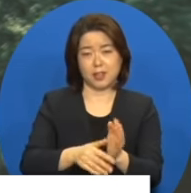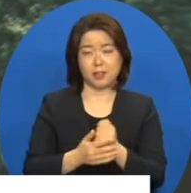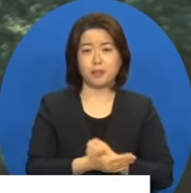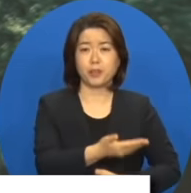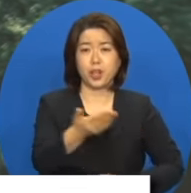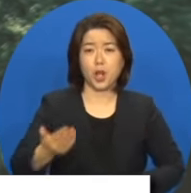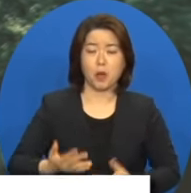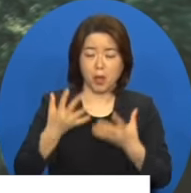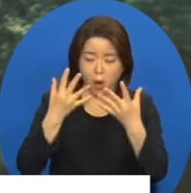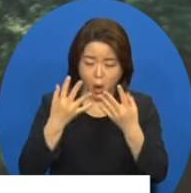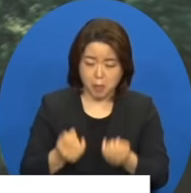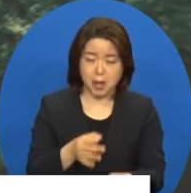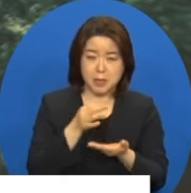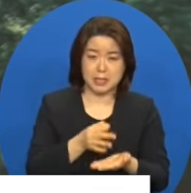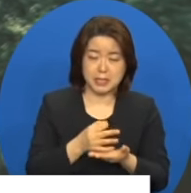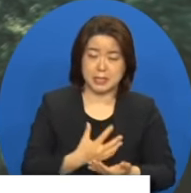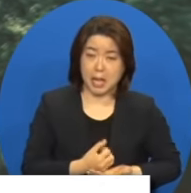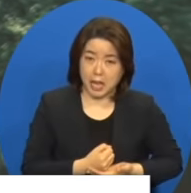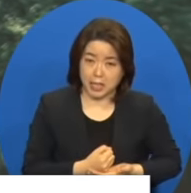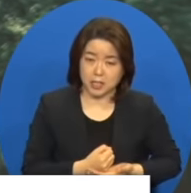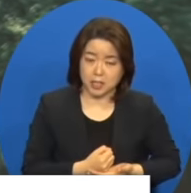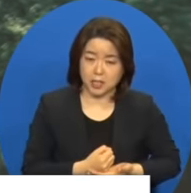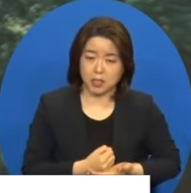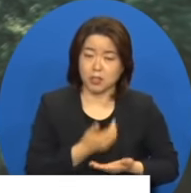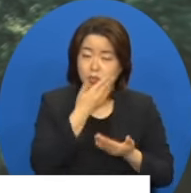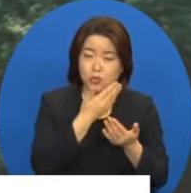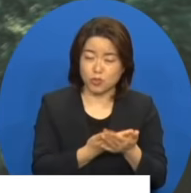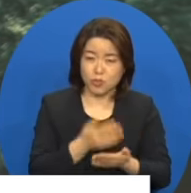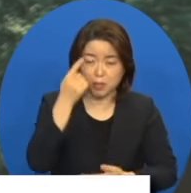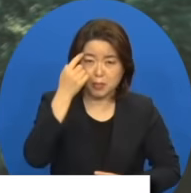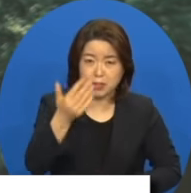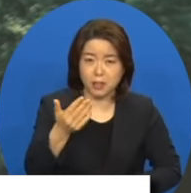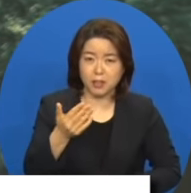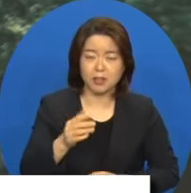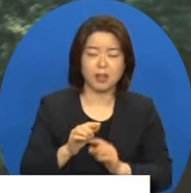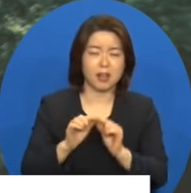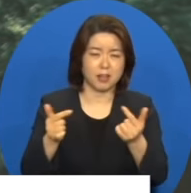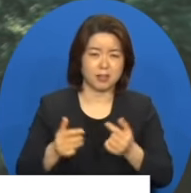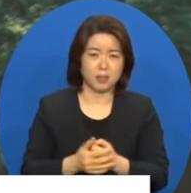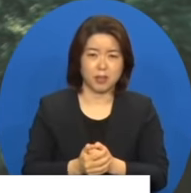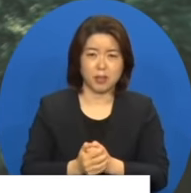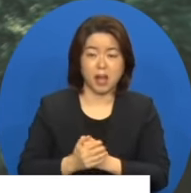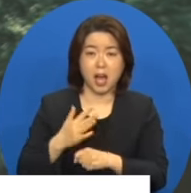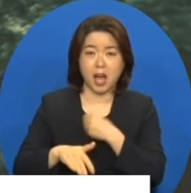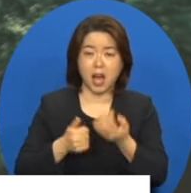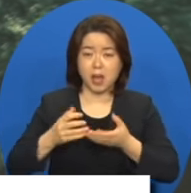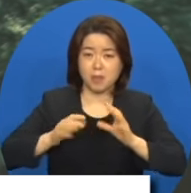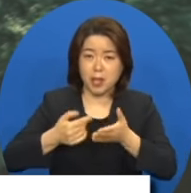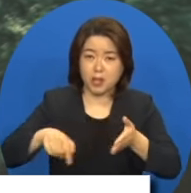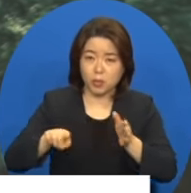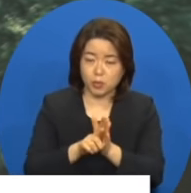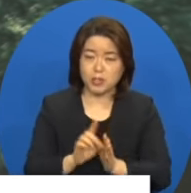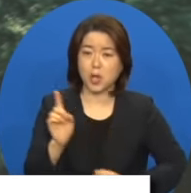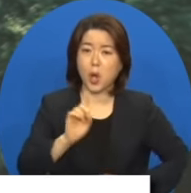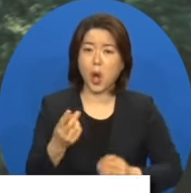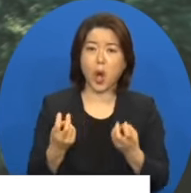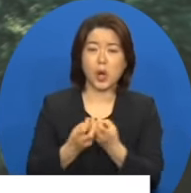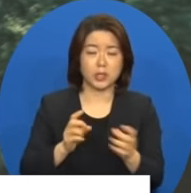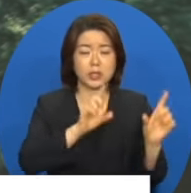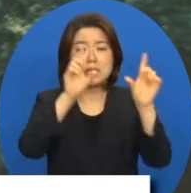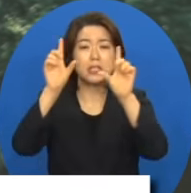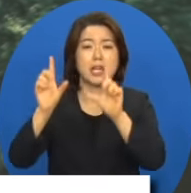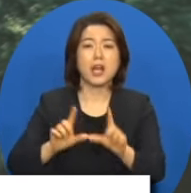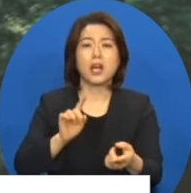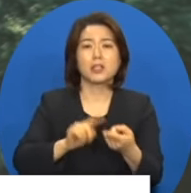여러분이 얼마나 많은 재산을 가졌느냐가 뭐가 중요하겠어요? 하나님의 나라를 위해서 어떻게 살았느냐가